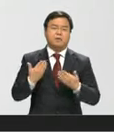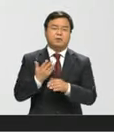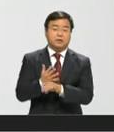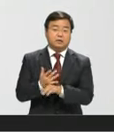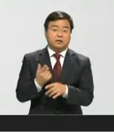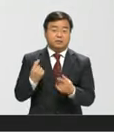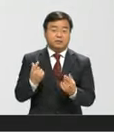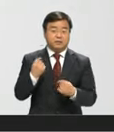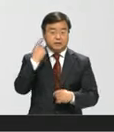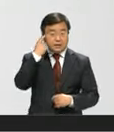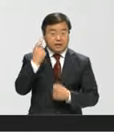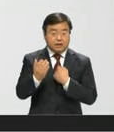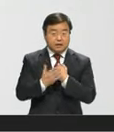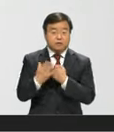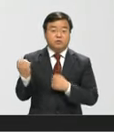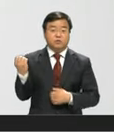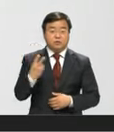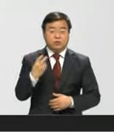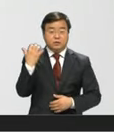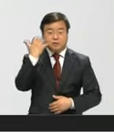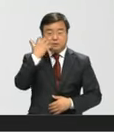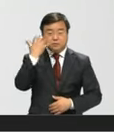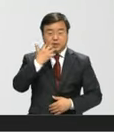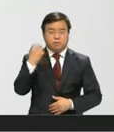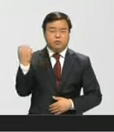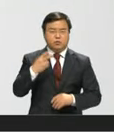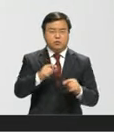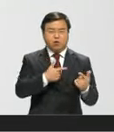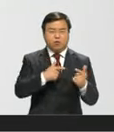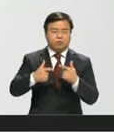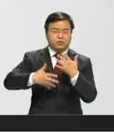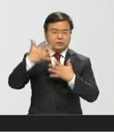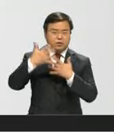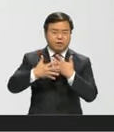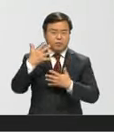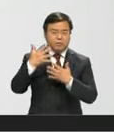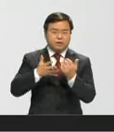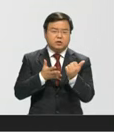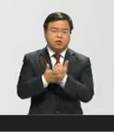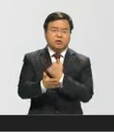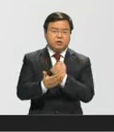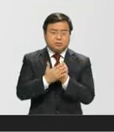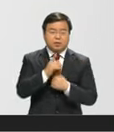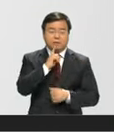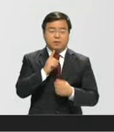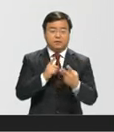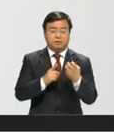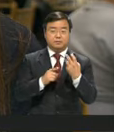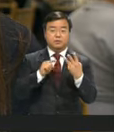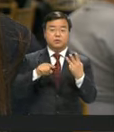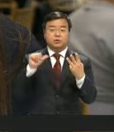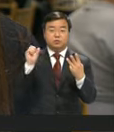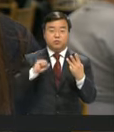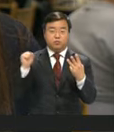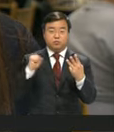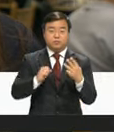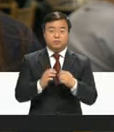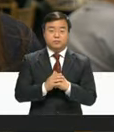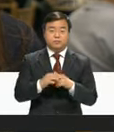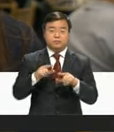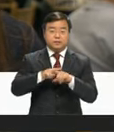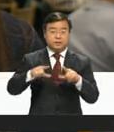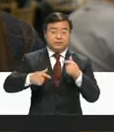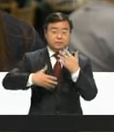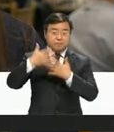답했고, 음란물이나 대중매체의 영향 때문이라는 응답도 33.5%에 달했습니다.